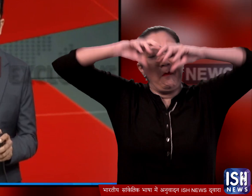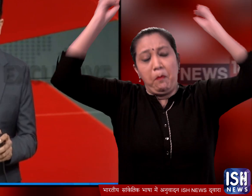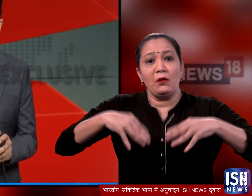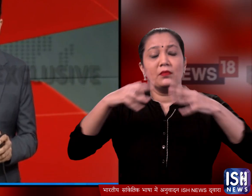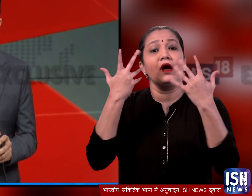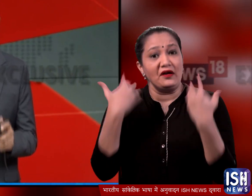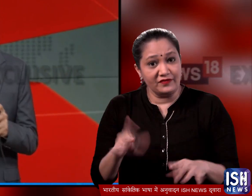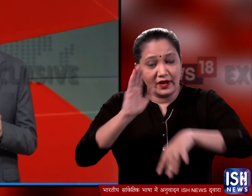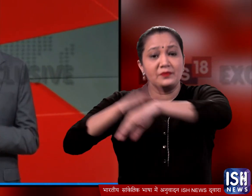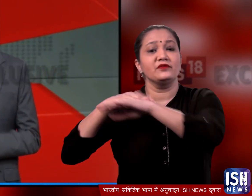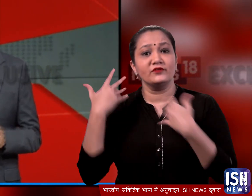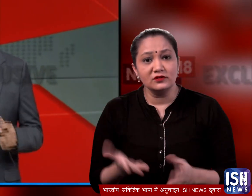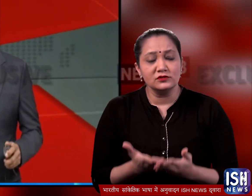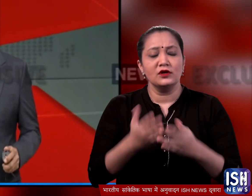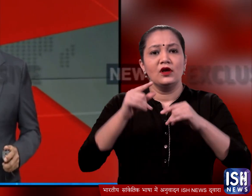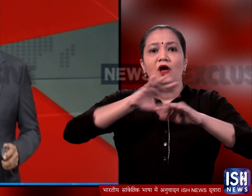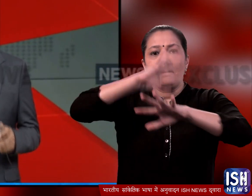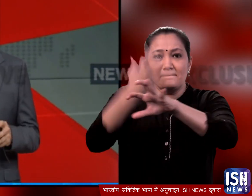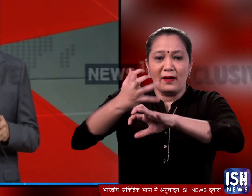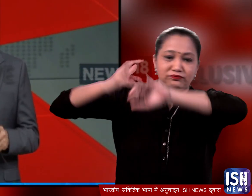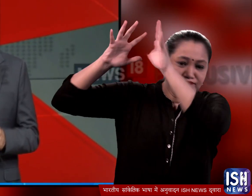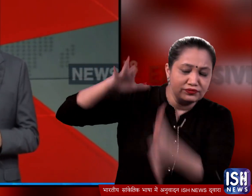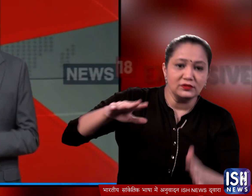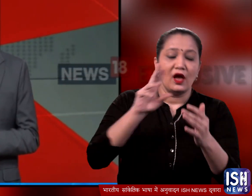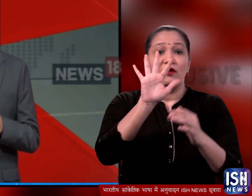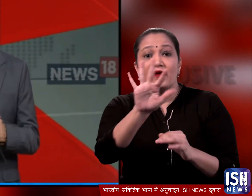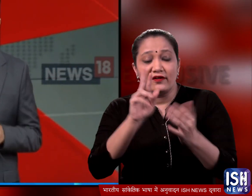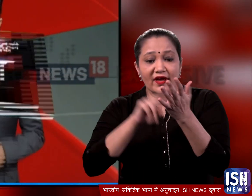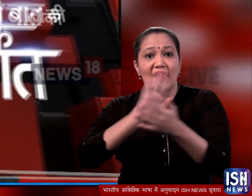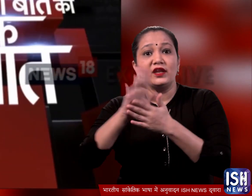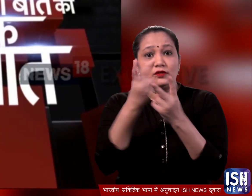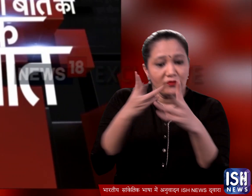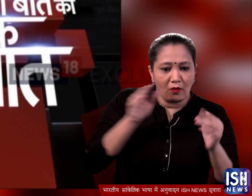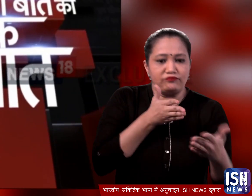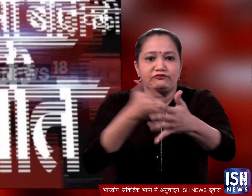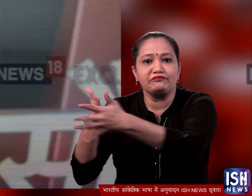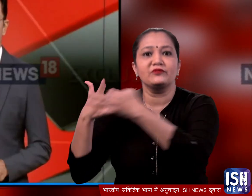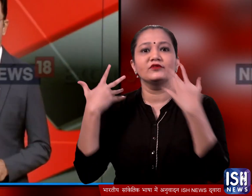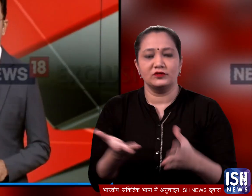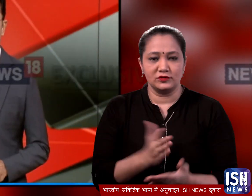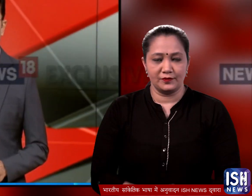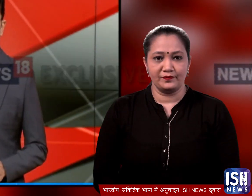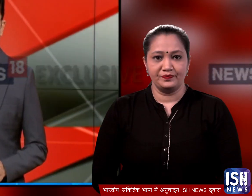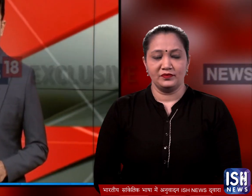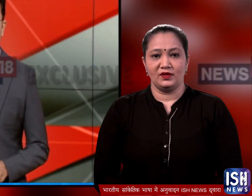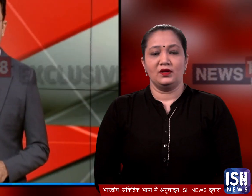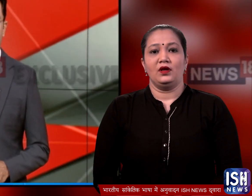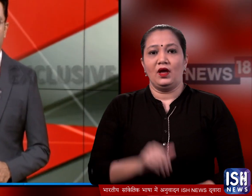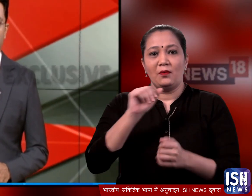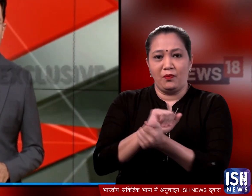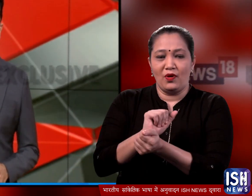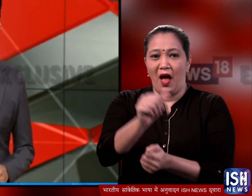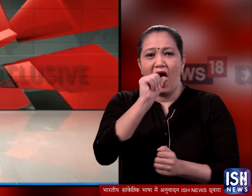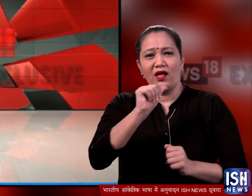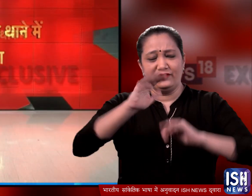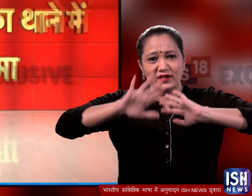घटनाएं भी हुई, जिनकी वजह से पहाड़ टूटे और 5 नेशनल हाईवे तक मलबे में दफन हो गए। पुलिस ने शराब पीकर गाड़ी चलाने के